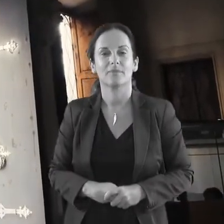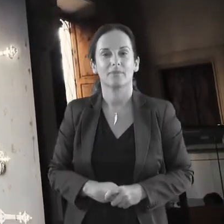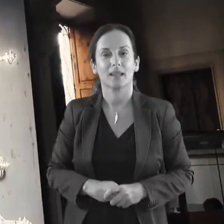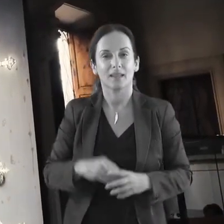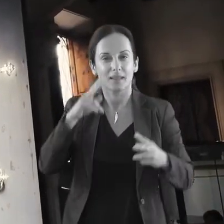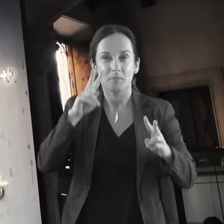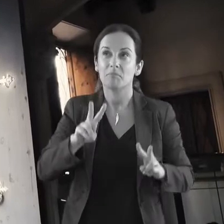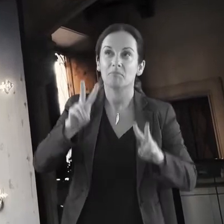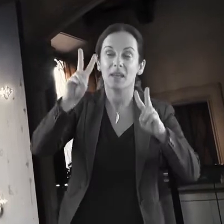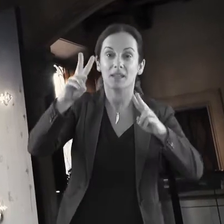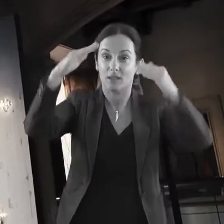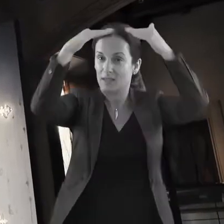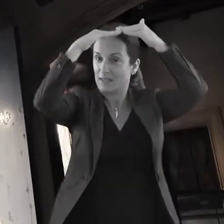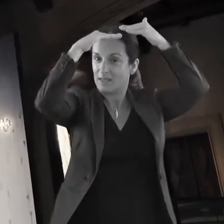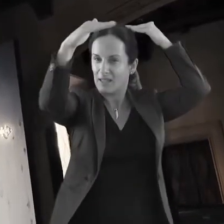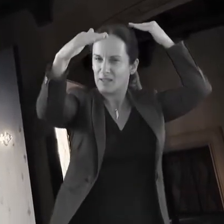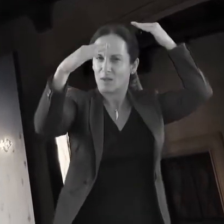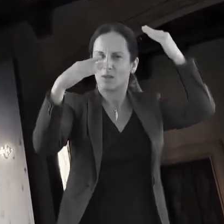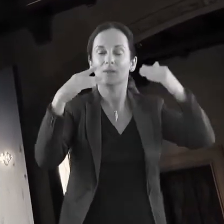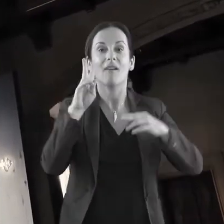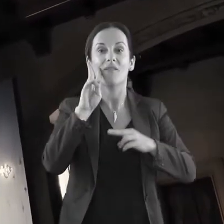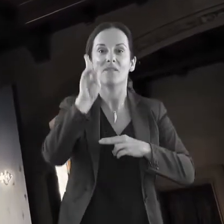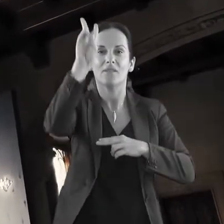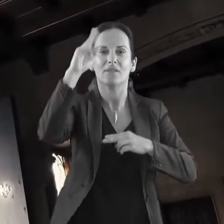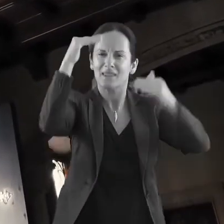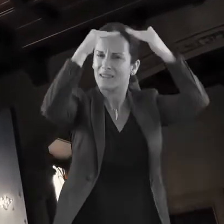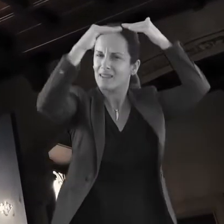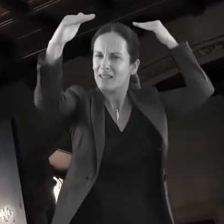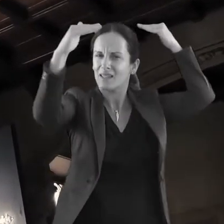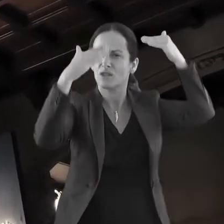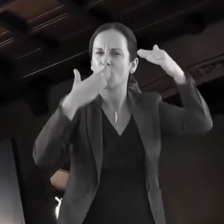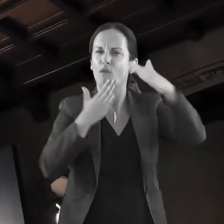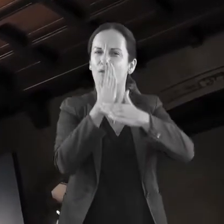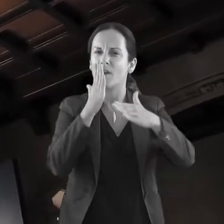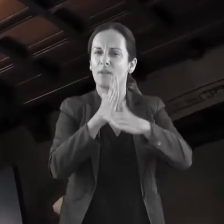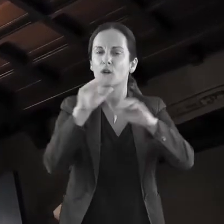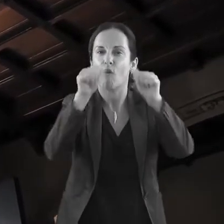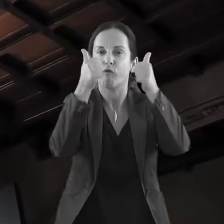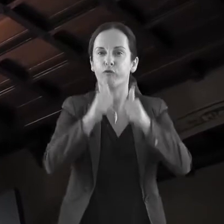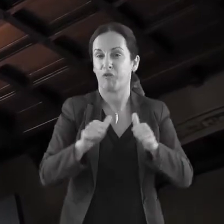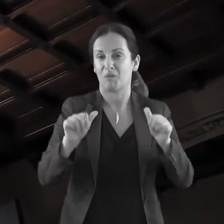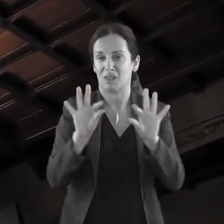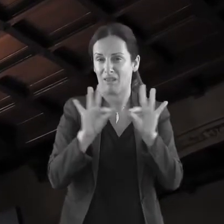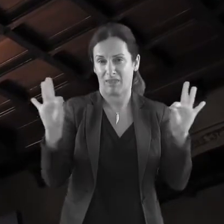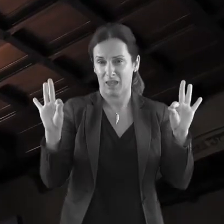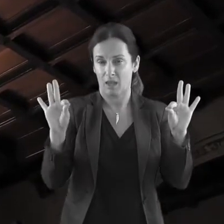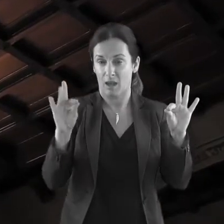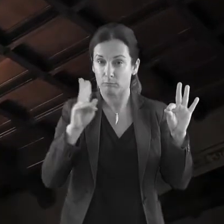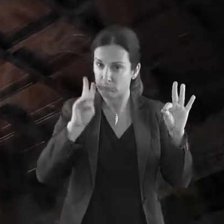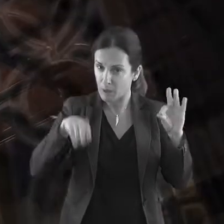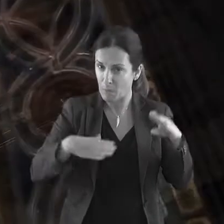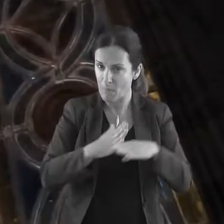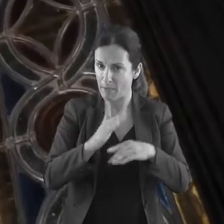de llenya de nord que va ser dissenyat per Bartomeu Fontirroig. L'enteixinat reposa sobre quatre arcs en capitells